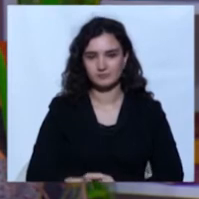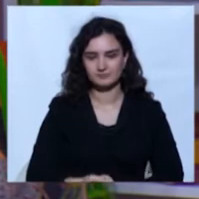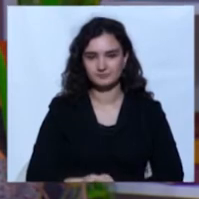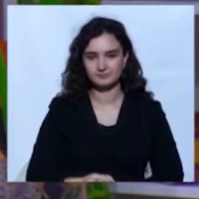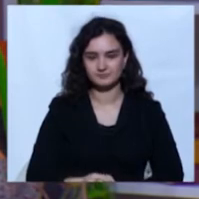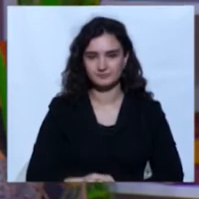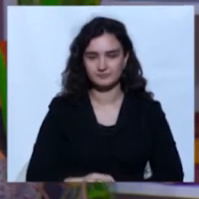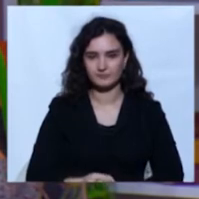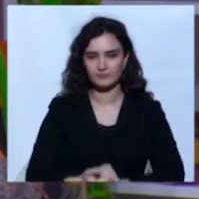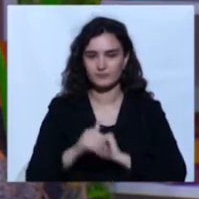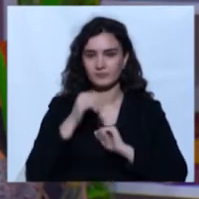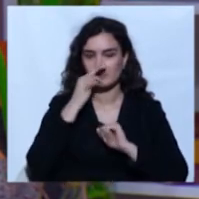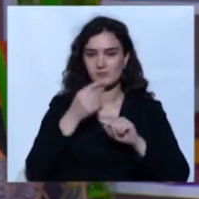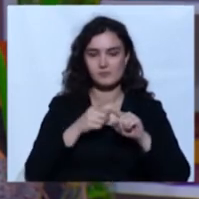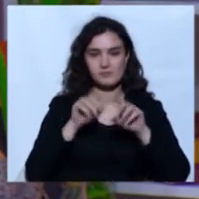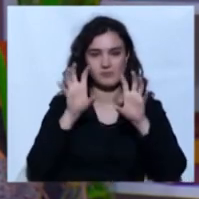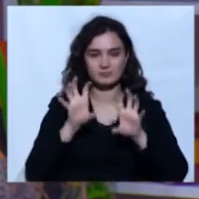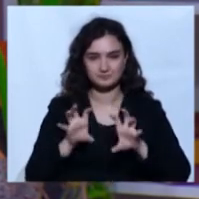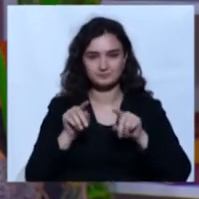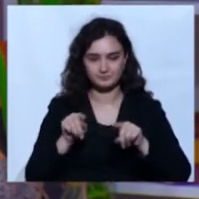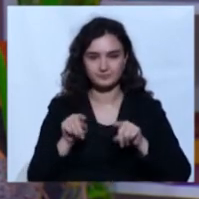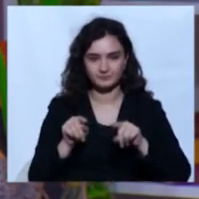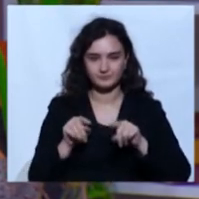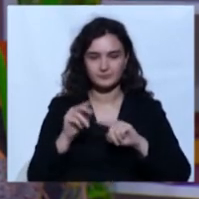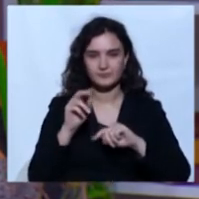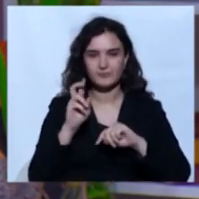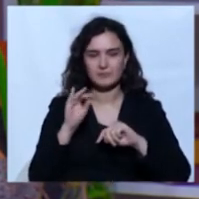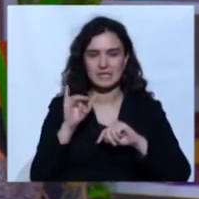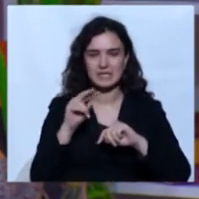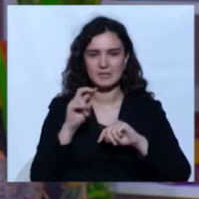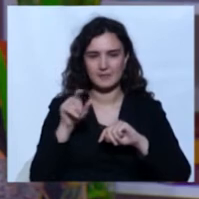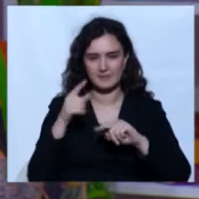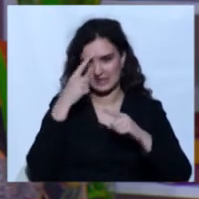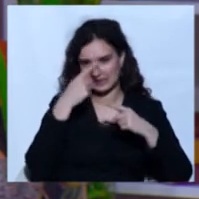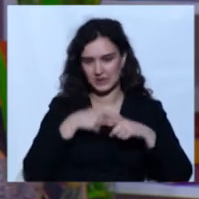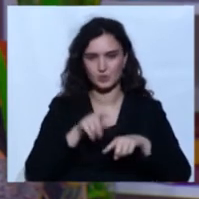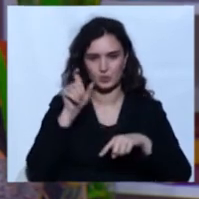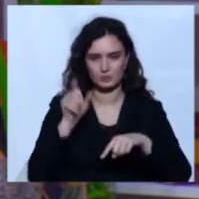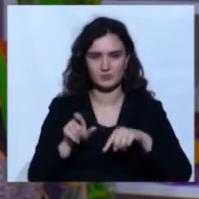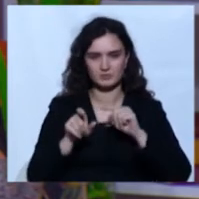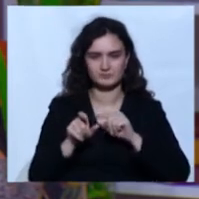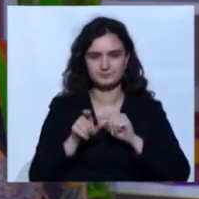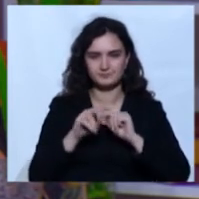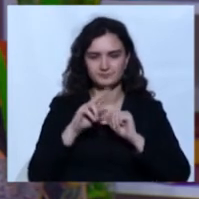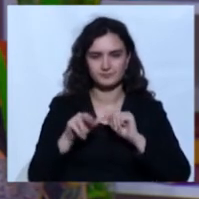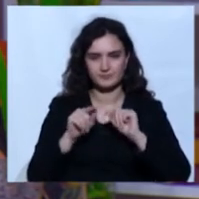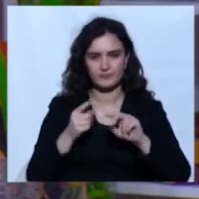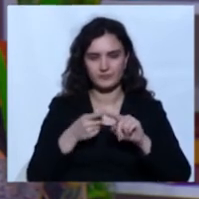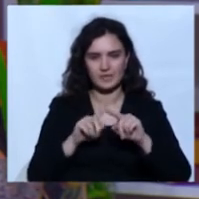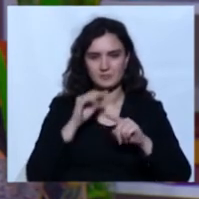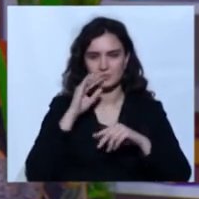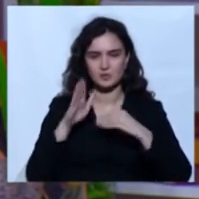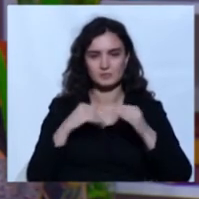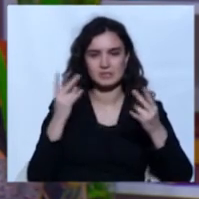როგორც გითხარით, ეს კანონები ჩამოაყალიბა ფილიპო ბრუნელესკიმ, არქიტექტორმა, და ამის